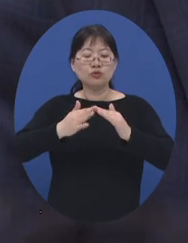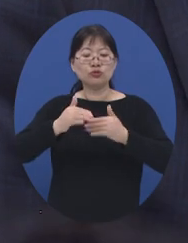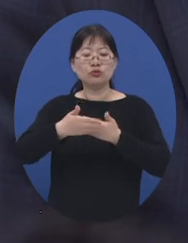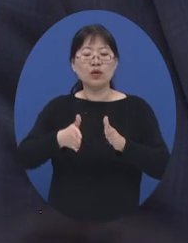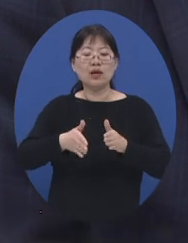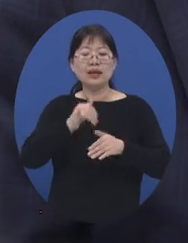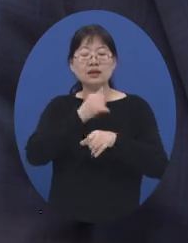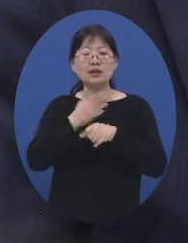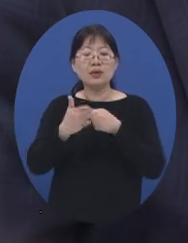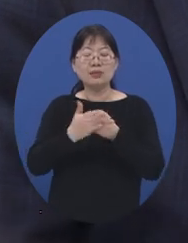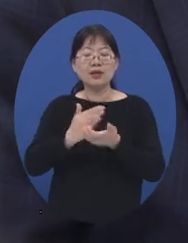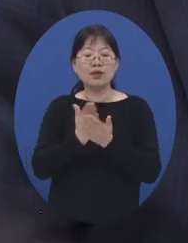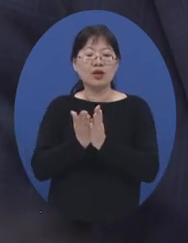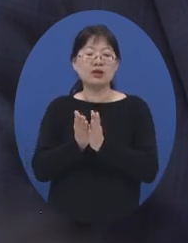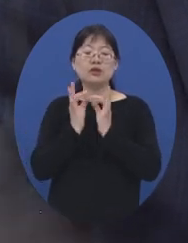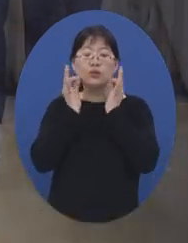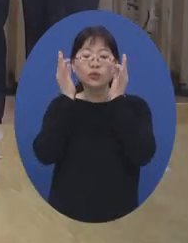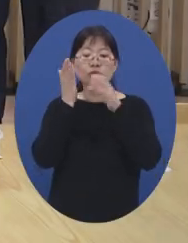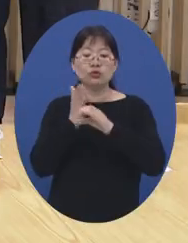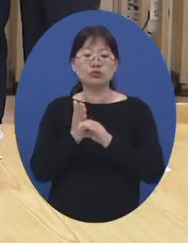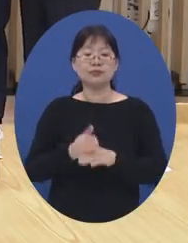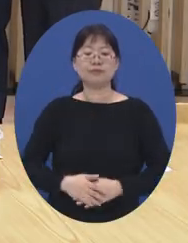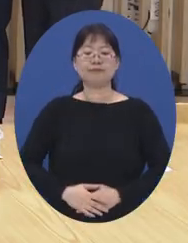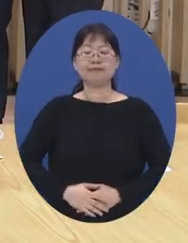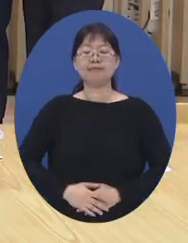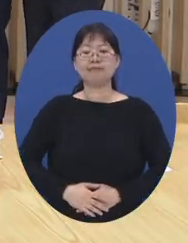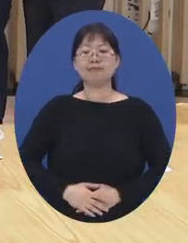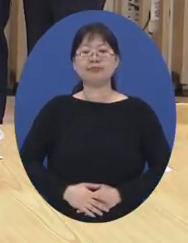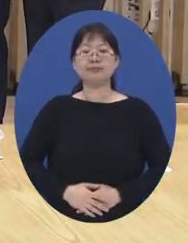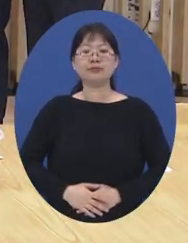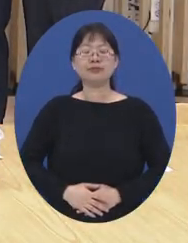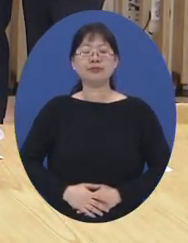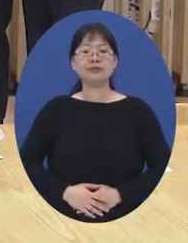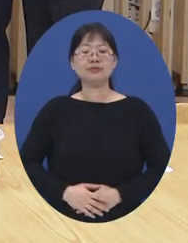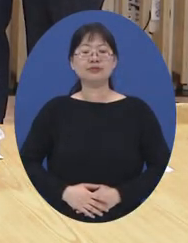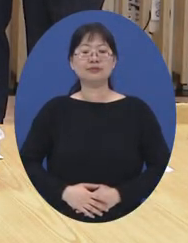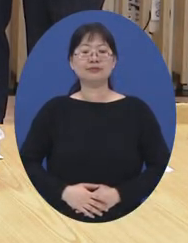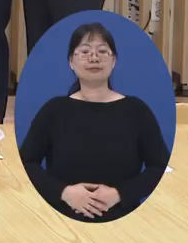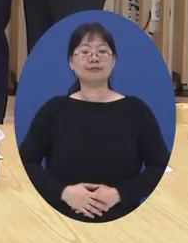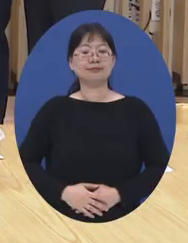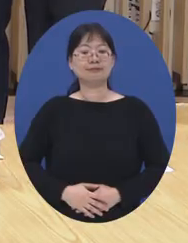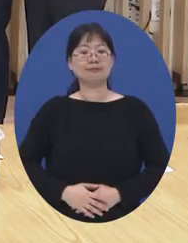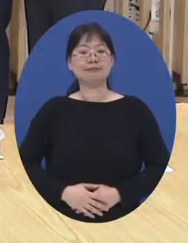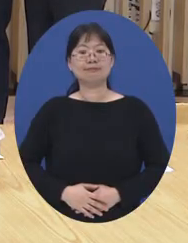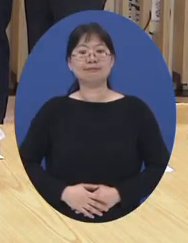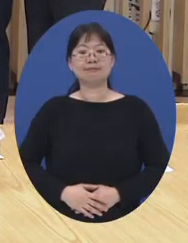위한 다각적인 노력을 기울이고 있습니다. 경기CTV 최창순입니다.